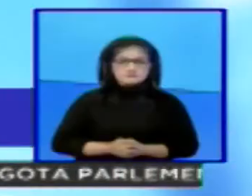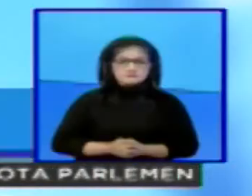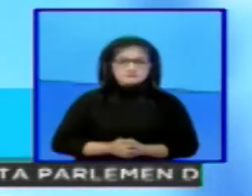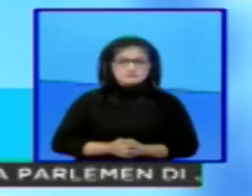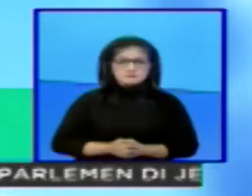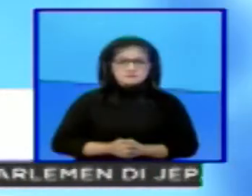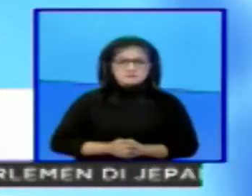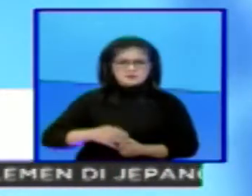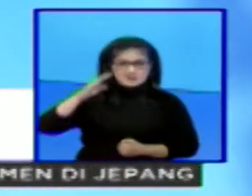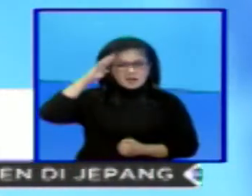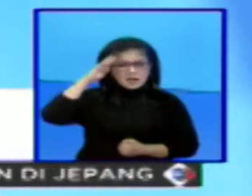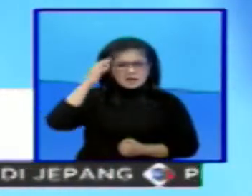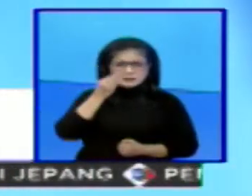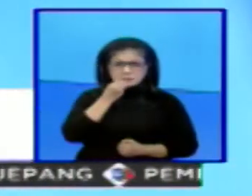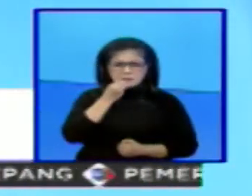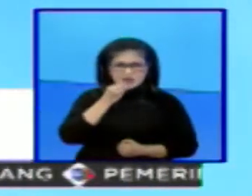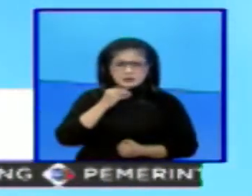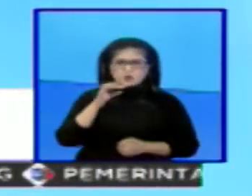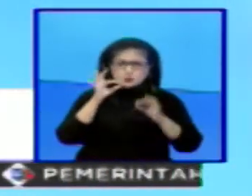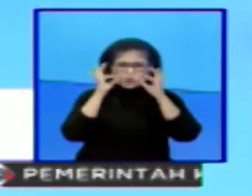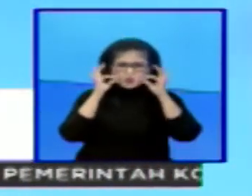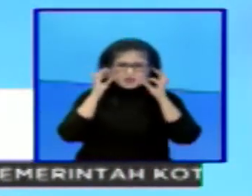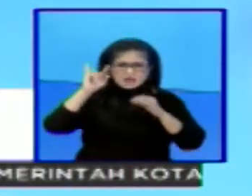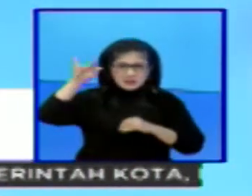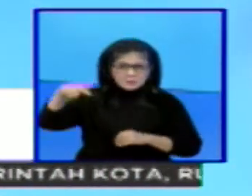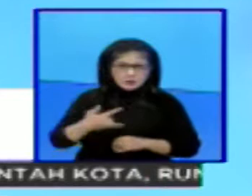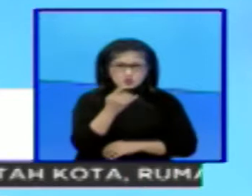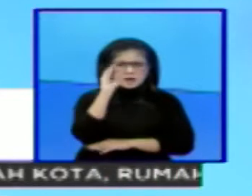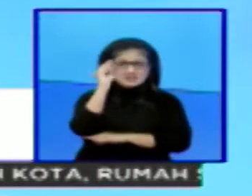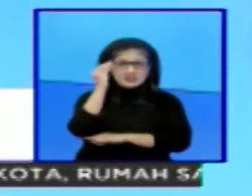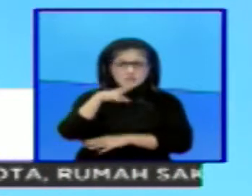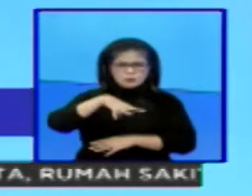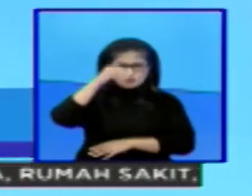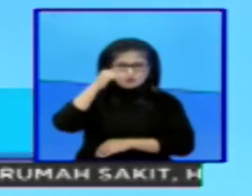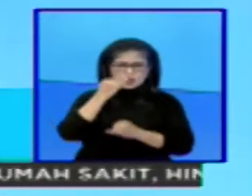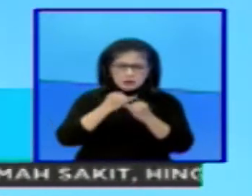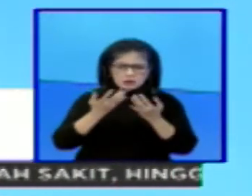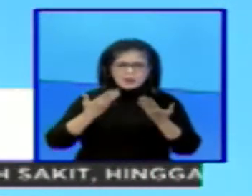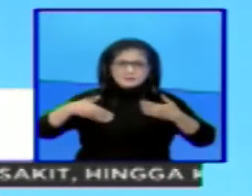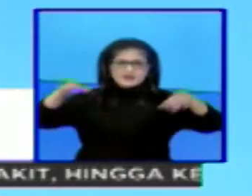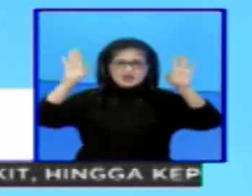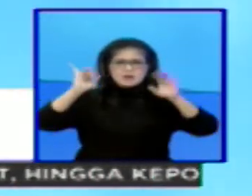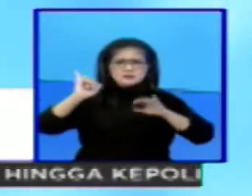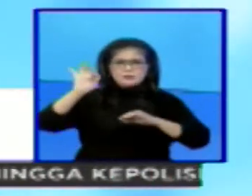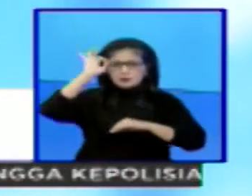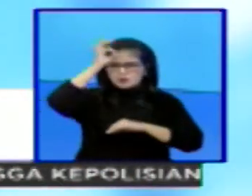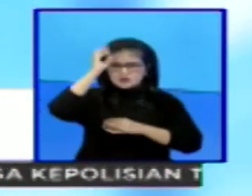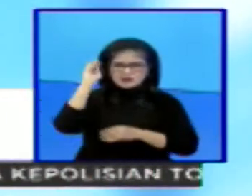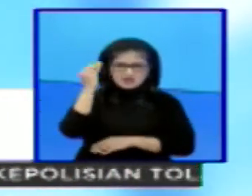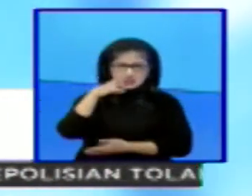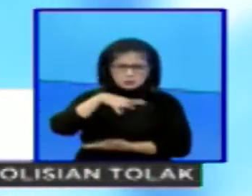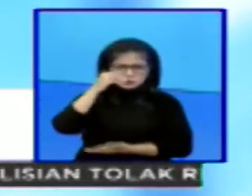Anda kembali bersama kami, pemirsa. Pria pemakan kucing di Kemayoran, Jakarta Pusat akhirnya menyerahkan diri ke Polres Metro Jakarta Pusat Kamis